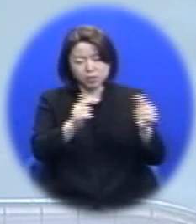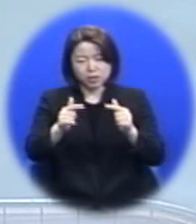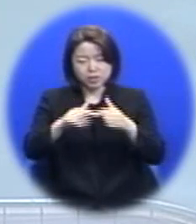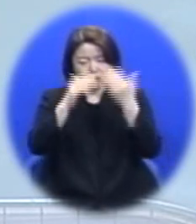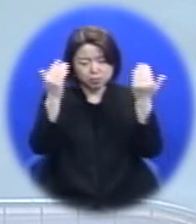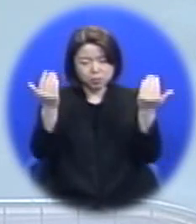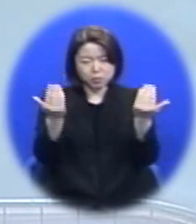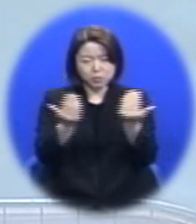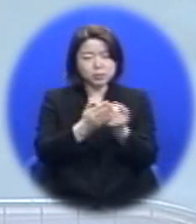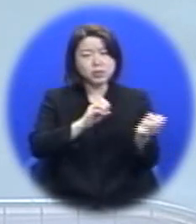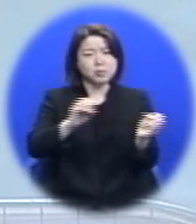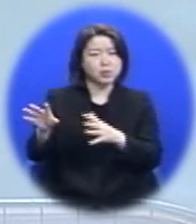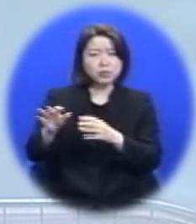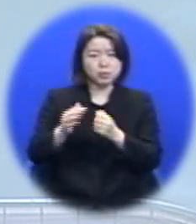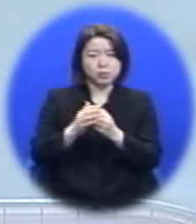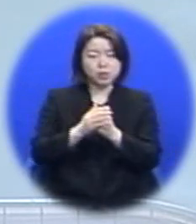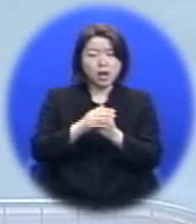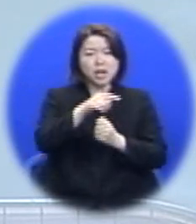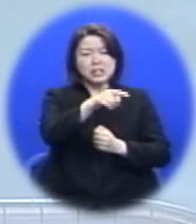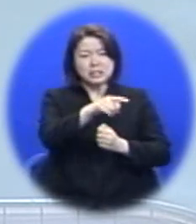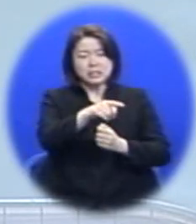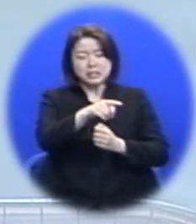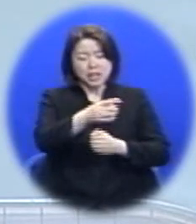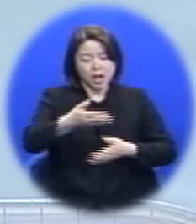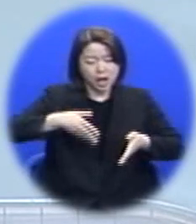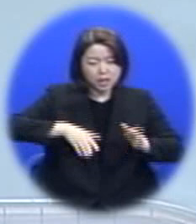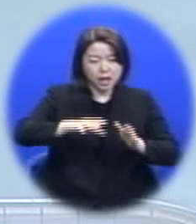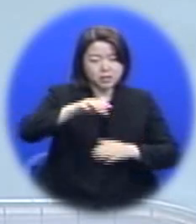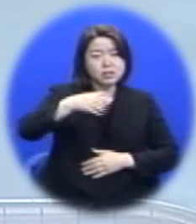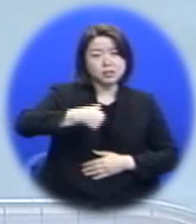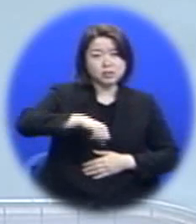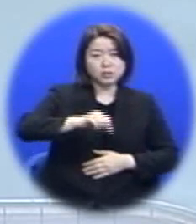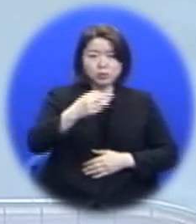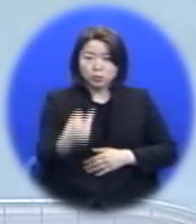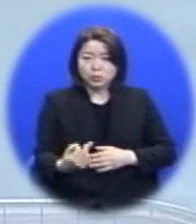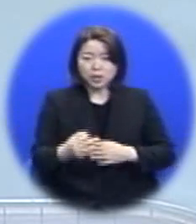미워하기로 작정도 합니다. 그래서 이 야곱이